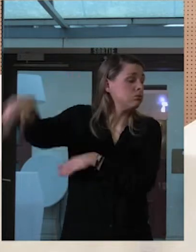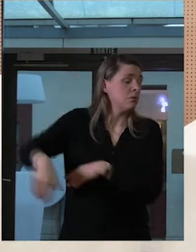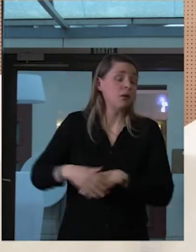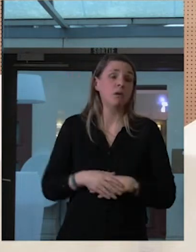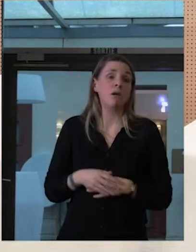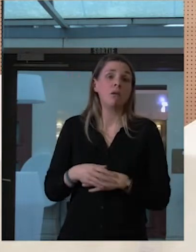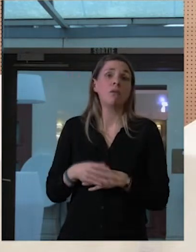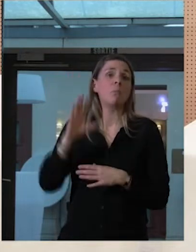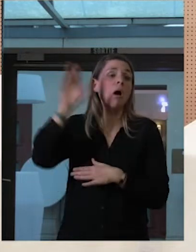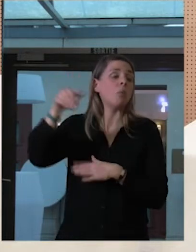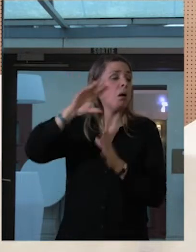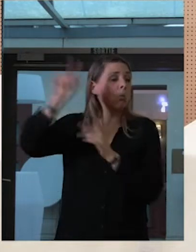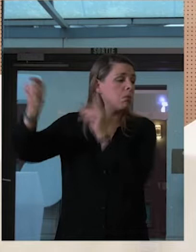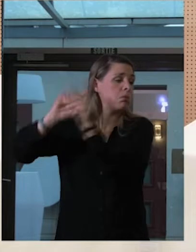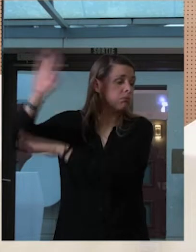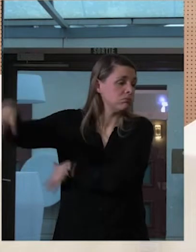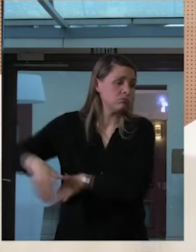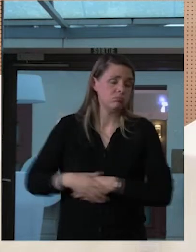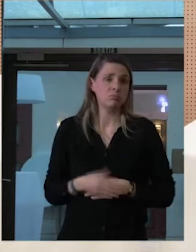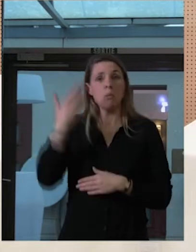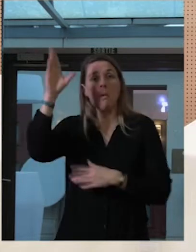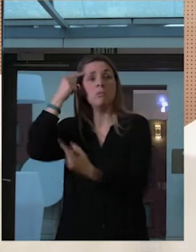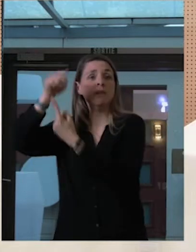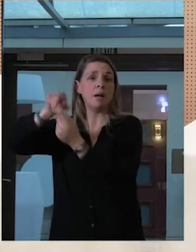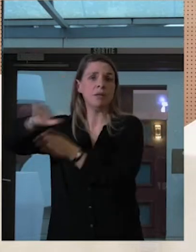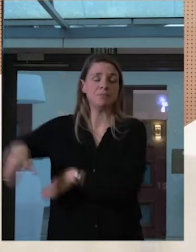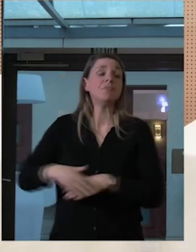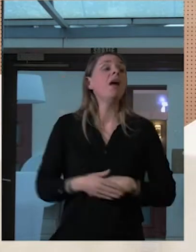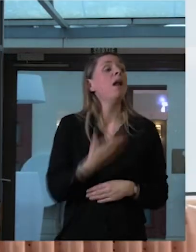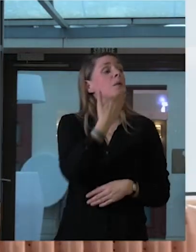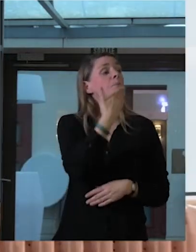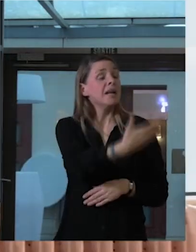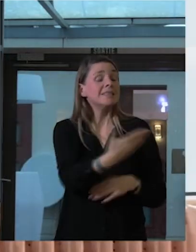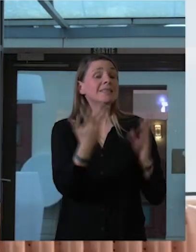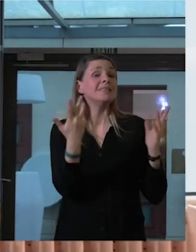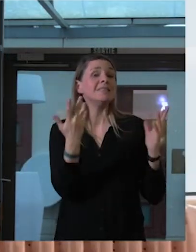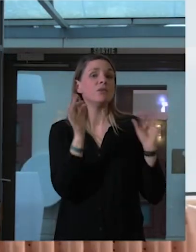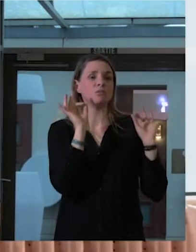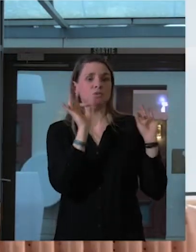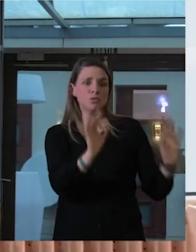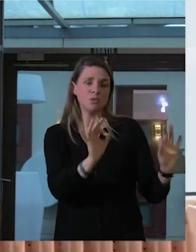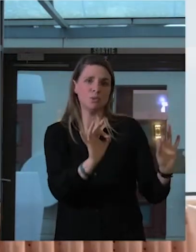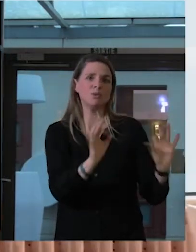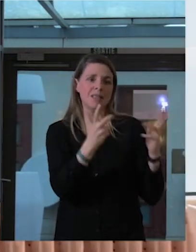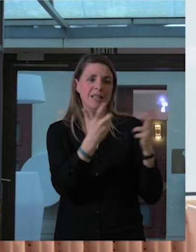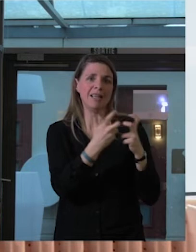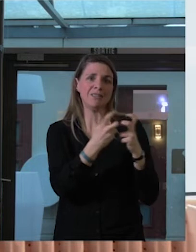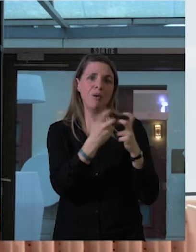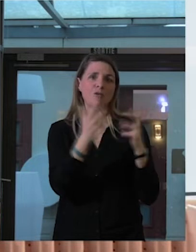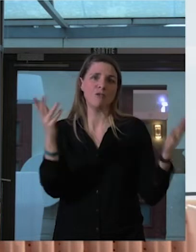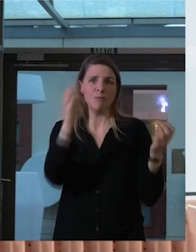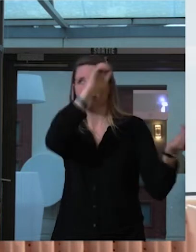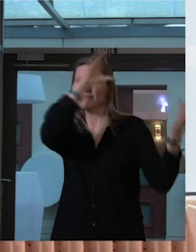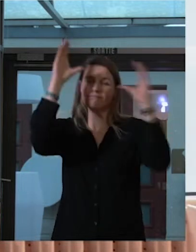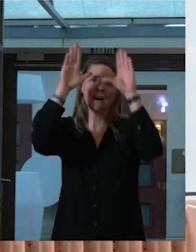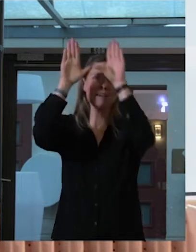passent plus rapidement à autre chose. Merci. Donc là, on a déjà un bon exemple de stéréotype, du coup, qui